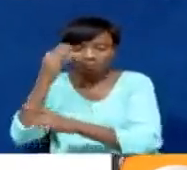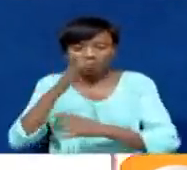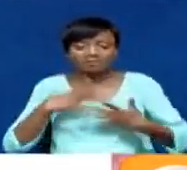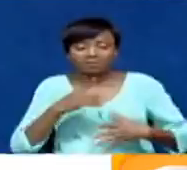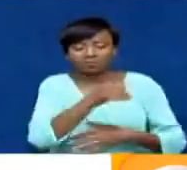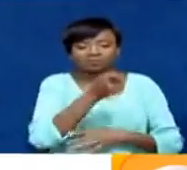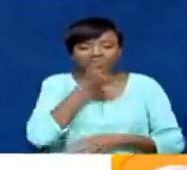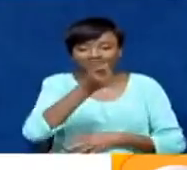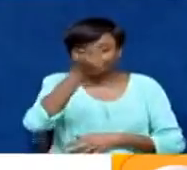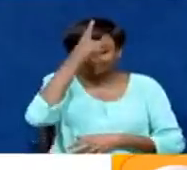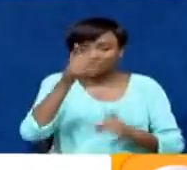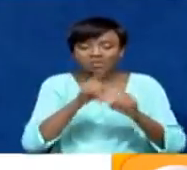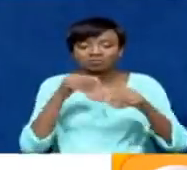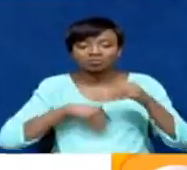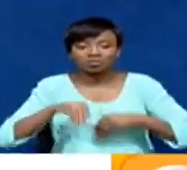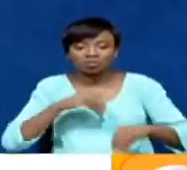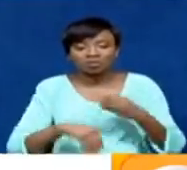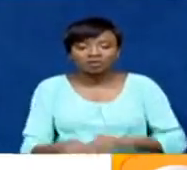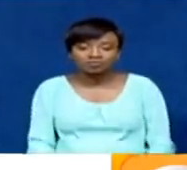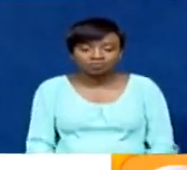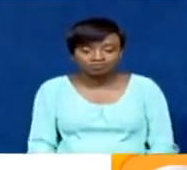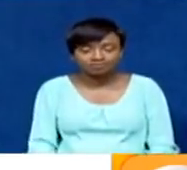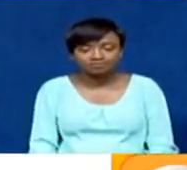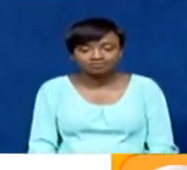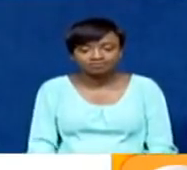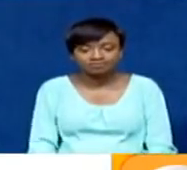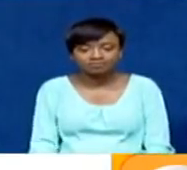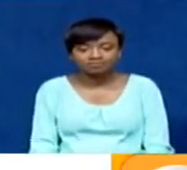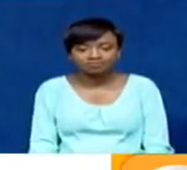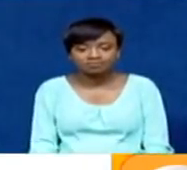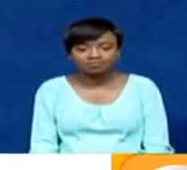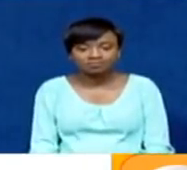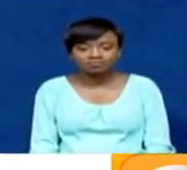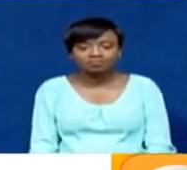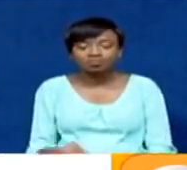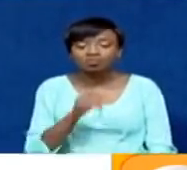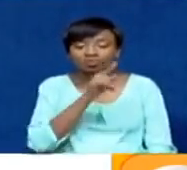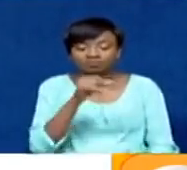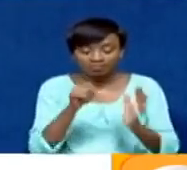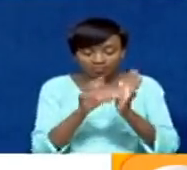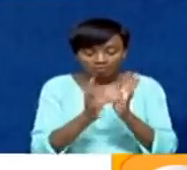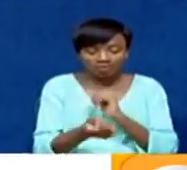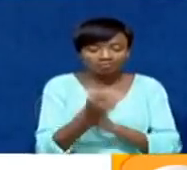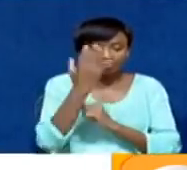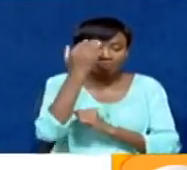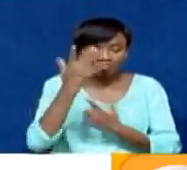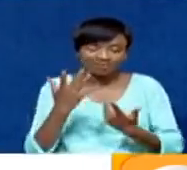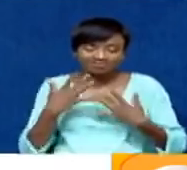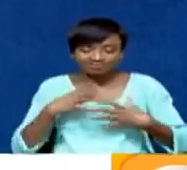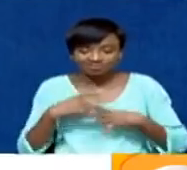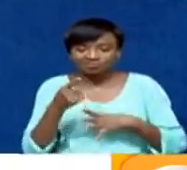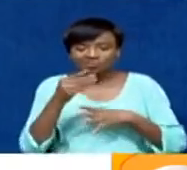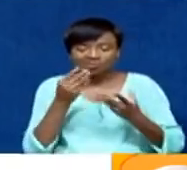na ufisadi. This is the result of collusion between monopolistic cartels and economic saboteurs on one